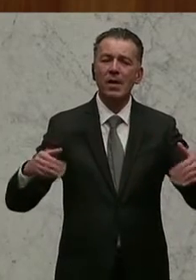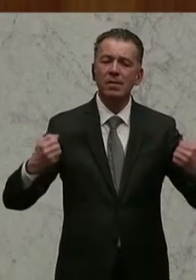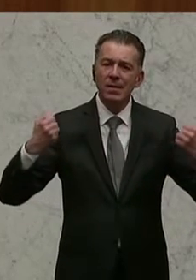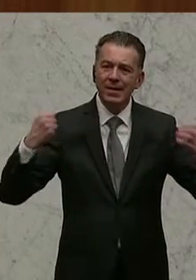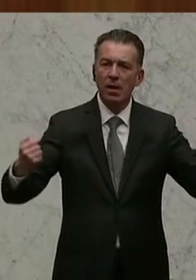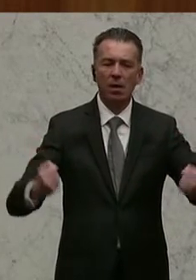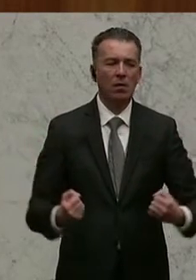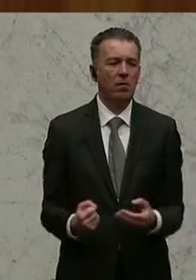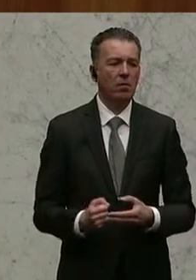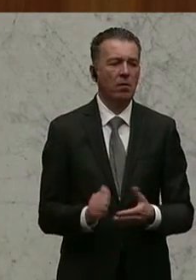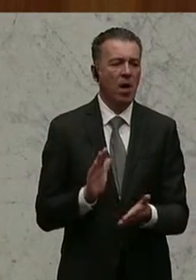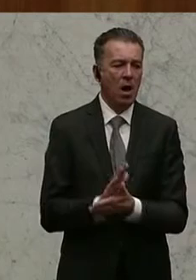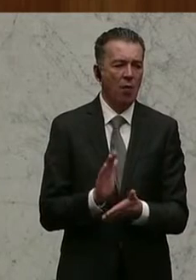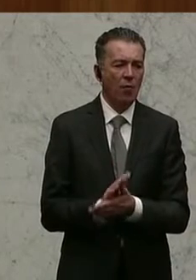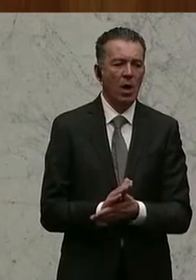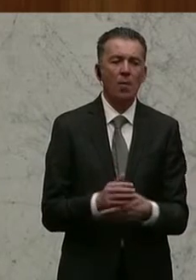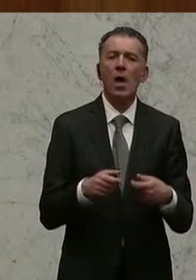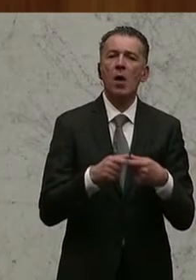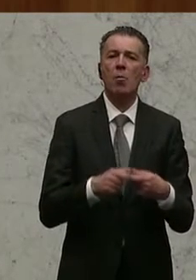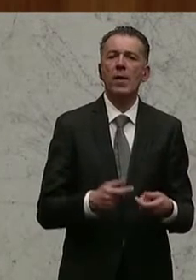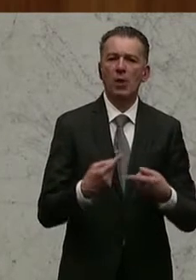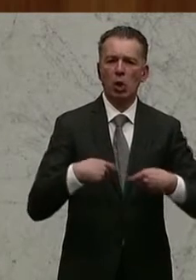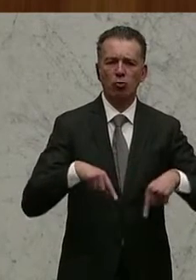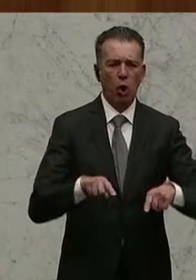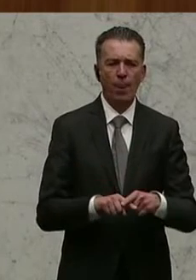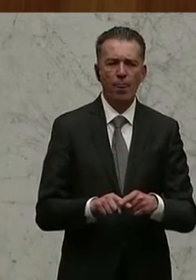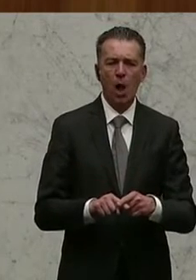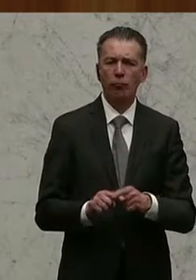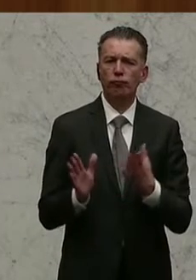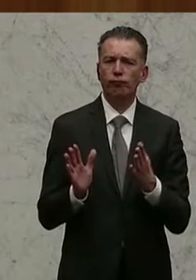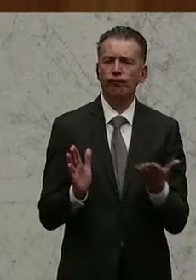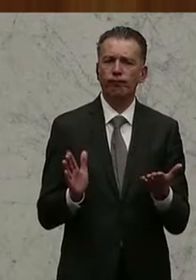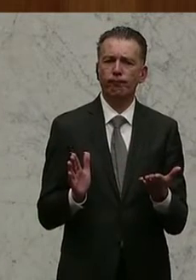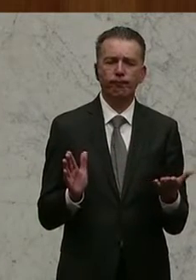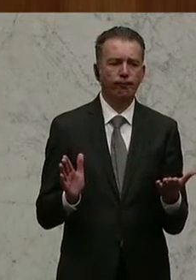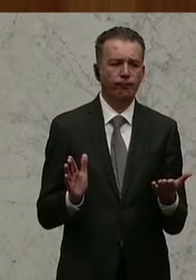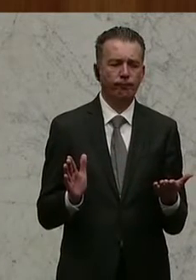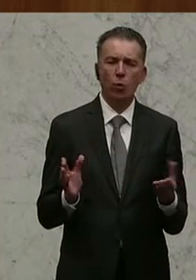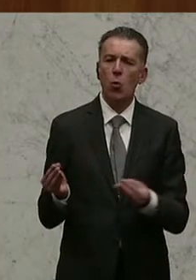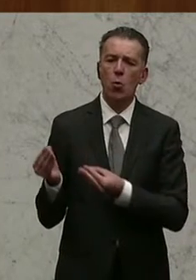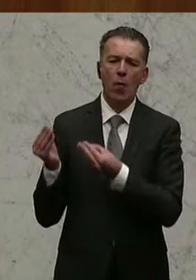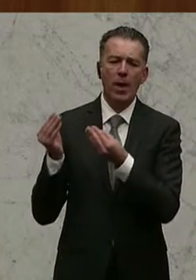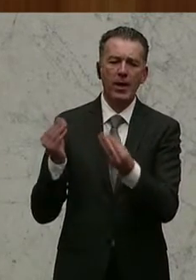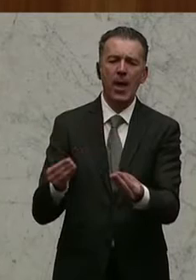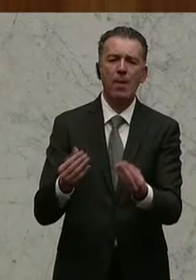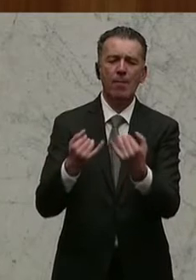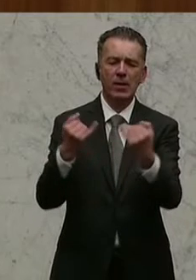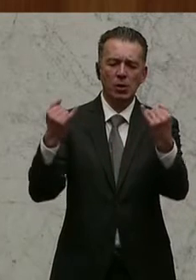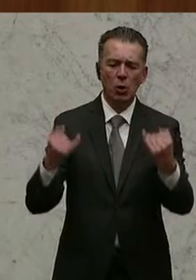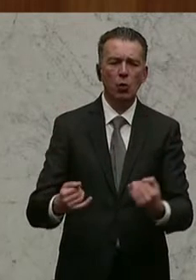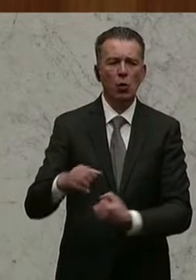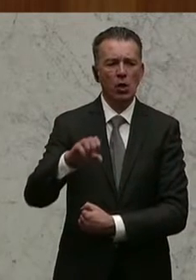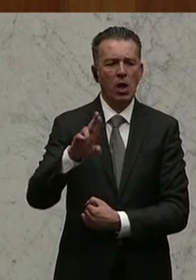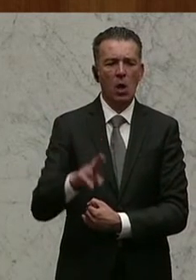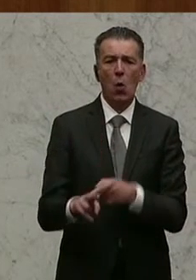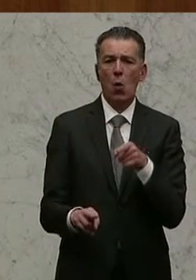sichern. Diese Aufgabe haben die Mitgliedsländer treuhänderisch in die Hände der Institutionen der Europäischen Union gelegt.